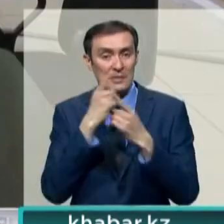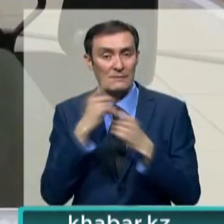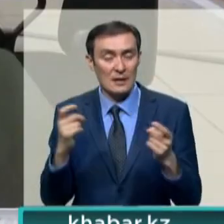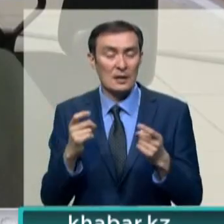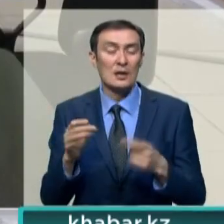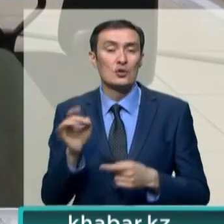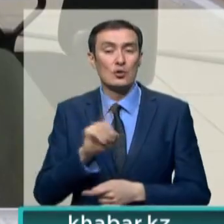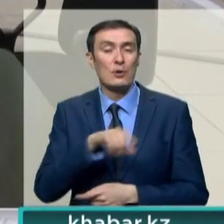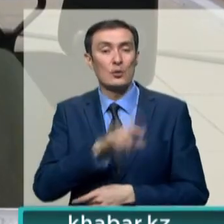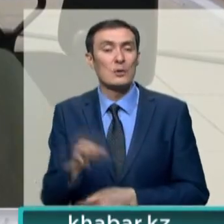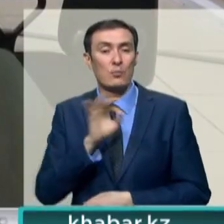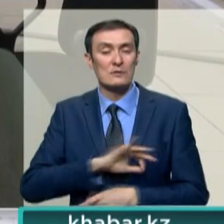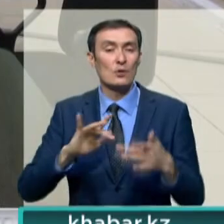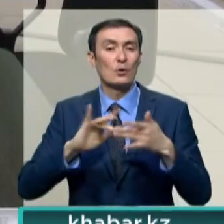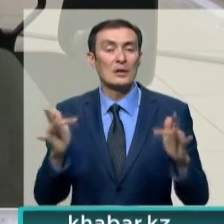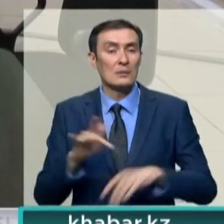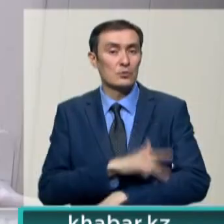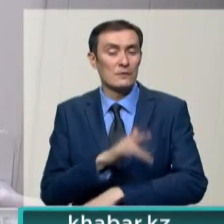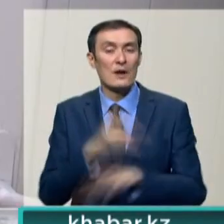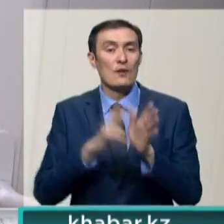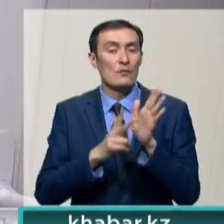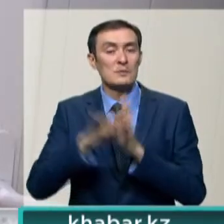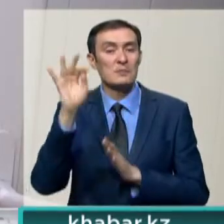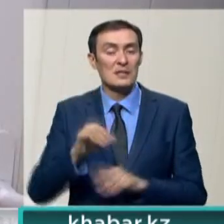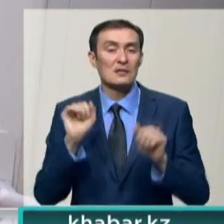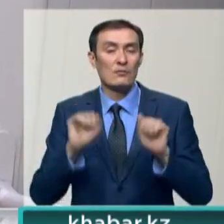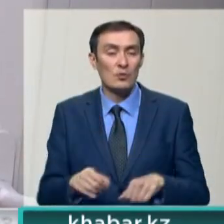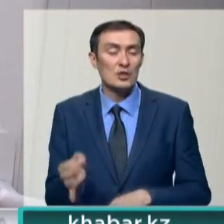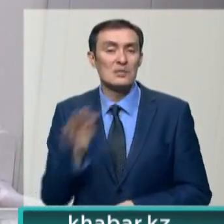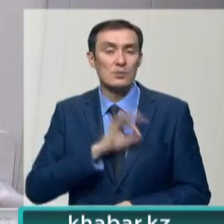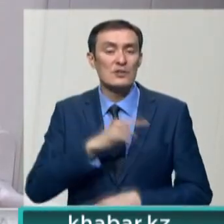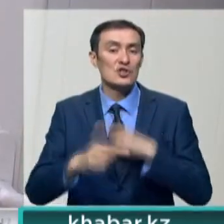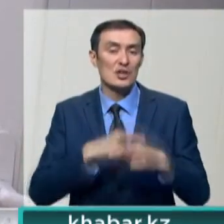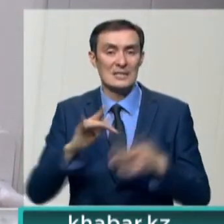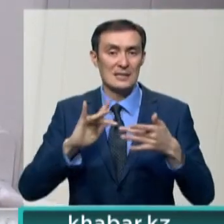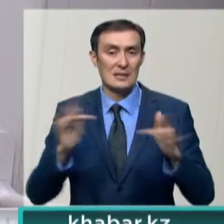переходить онлайн. 80% госуслуг можно получить через интернет.